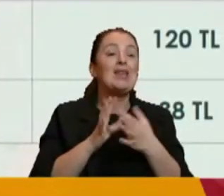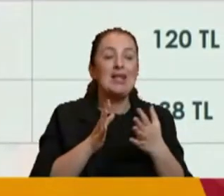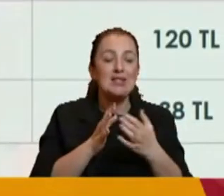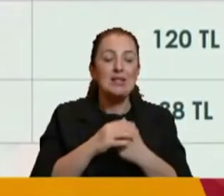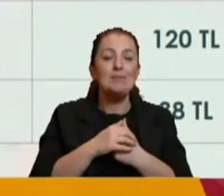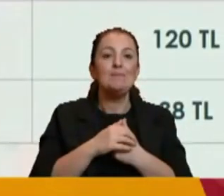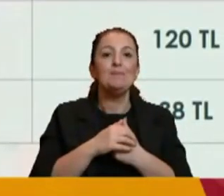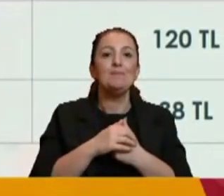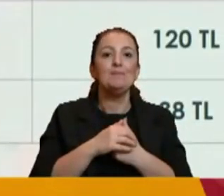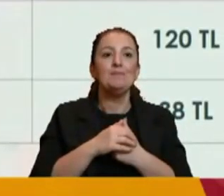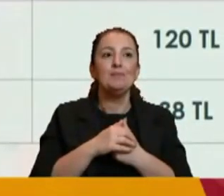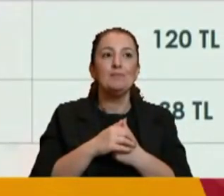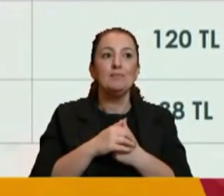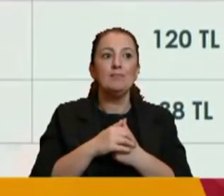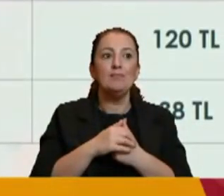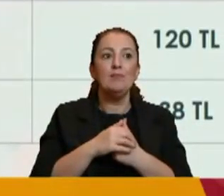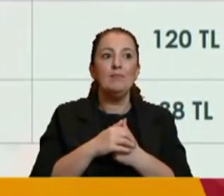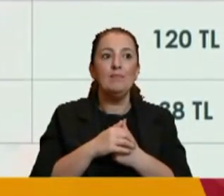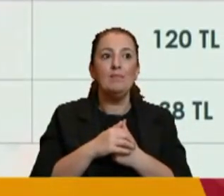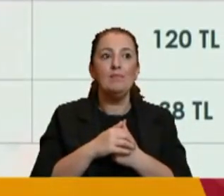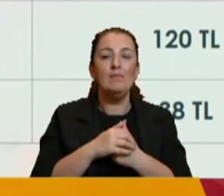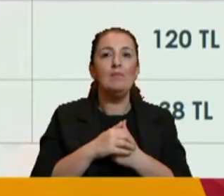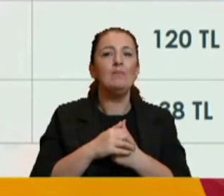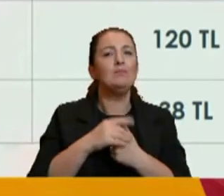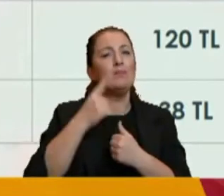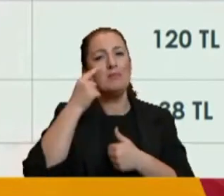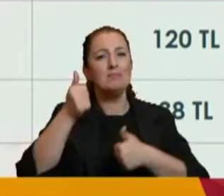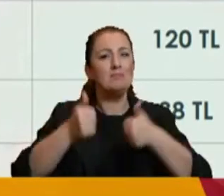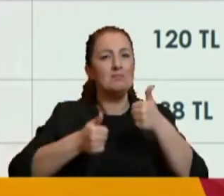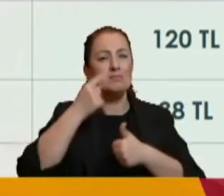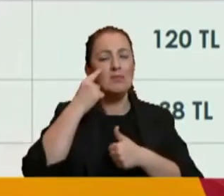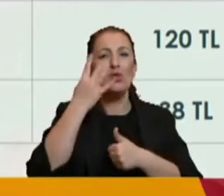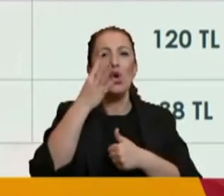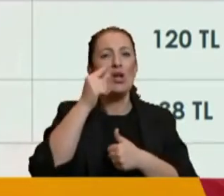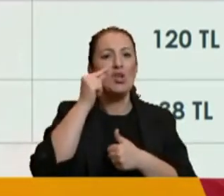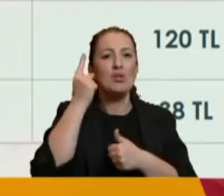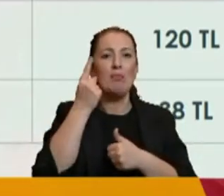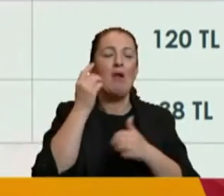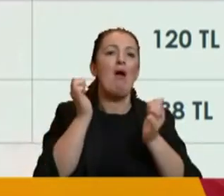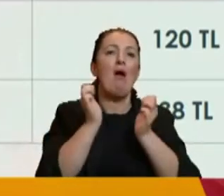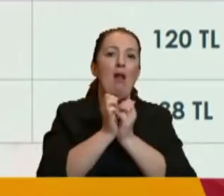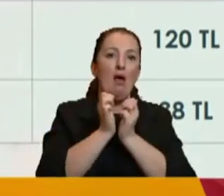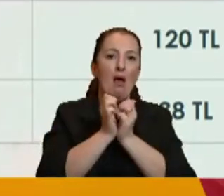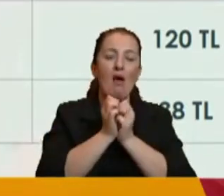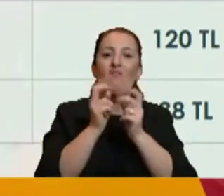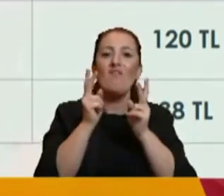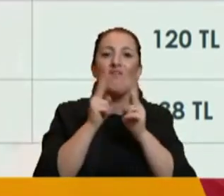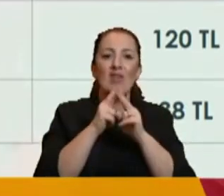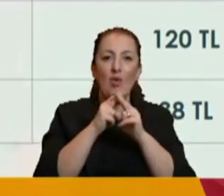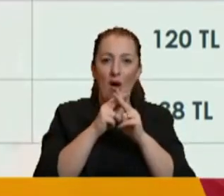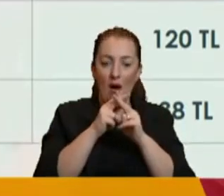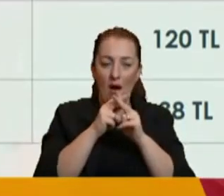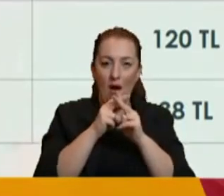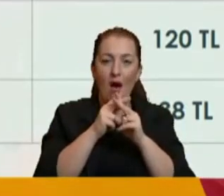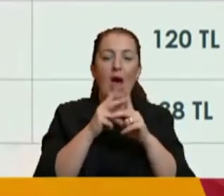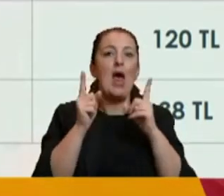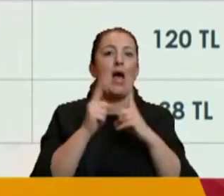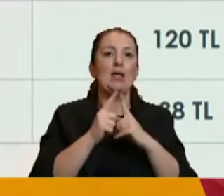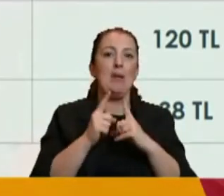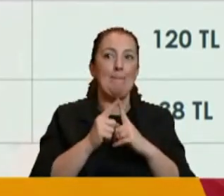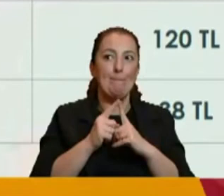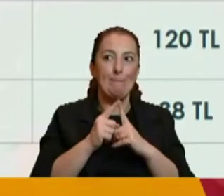her Şimdi şöyle bir karşı yaptık dört kişilik bir ailenin faturalarını hesap